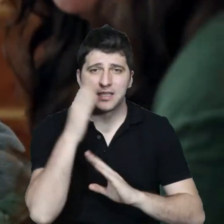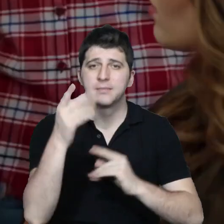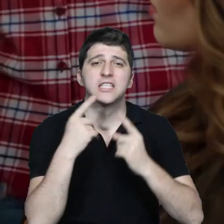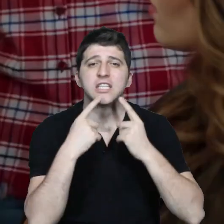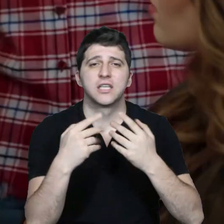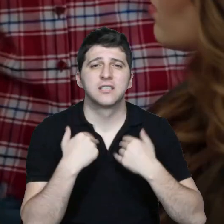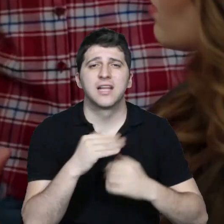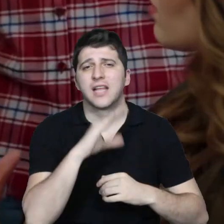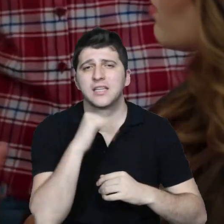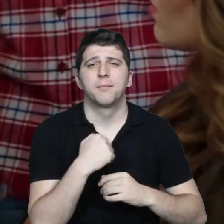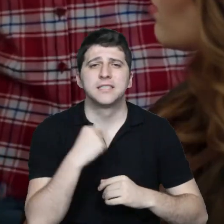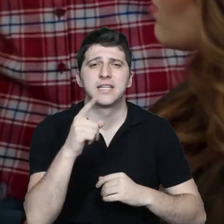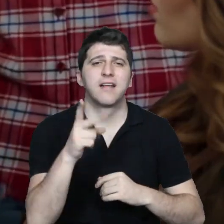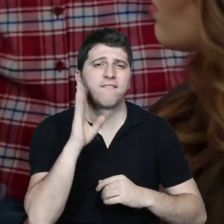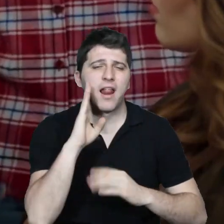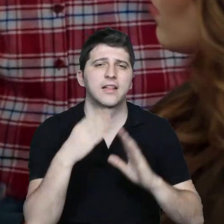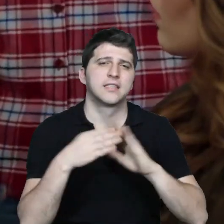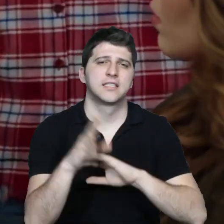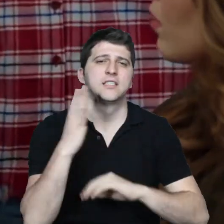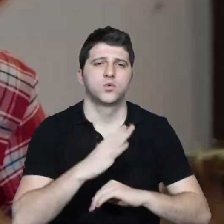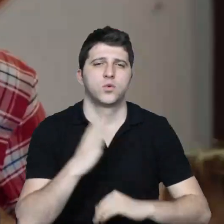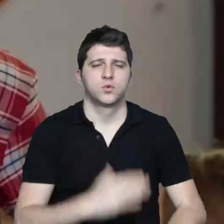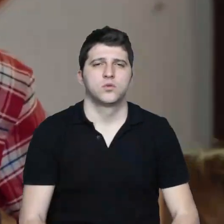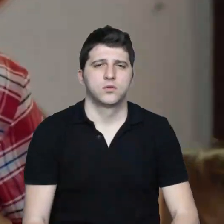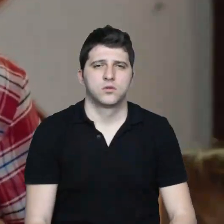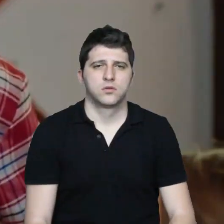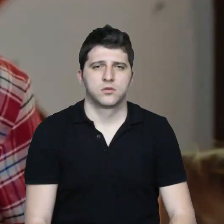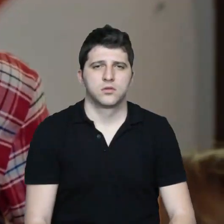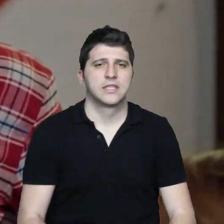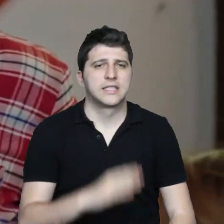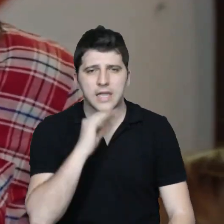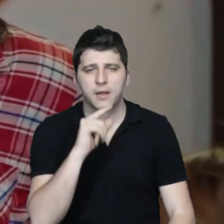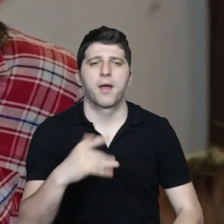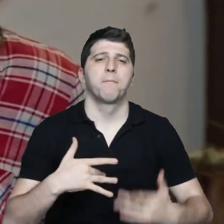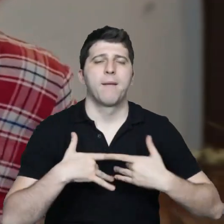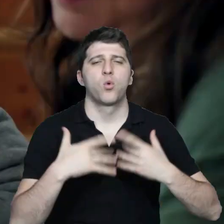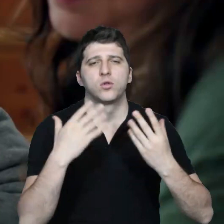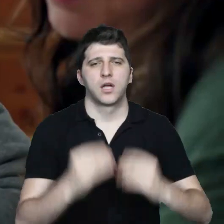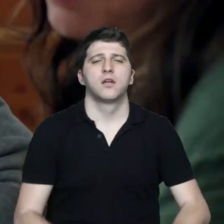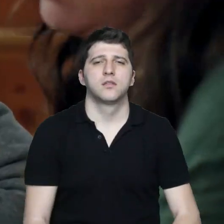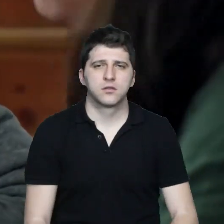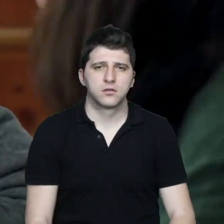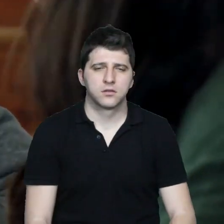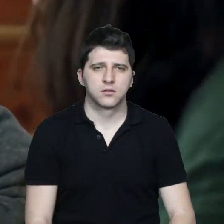ki, dede biz senin velayetine geçmek istiyoruz. Dedem buna çok memnun olacak.